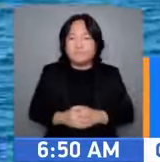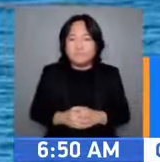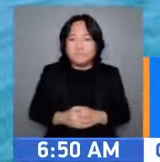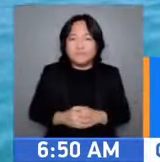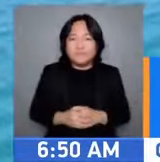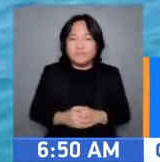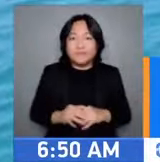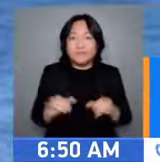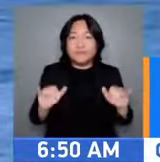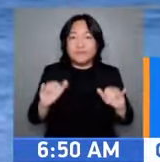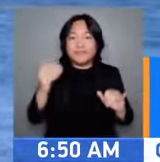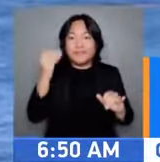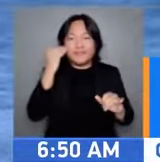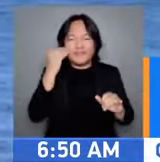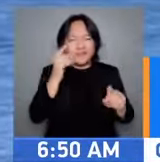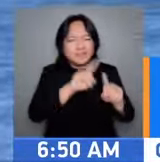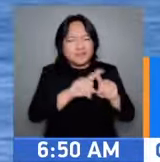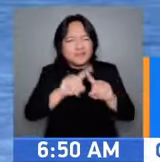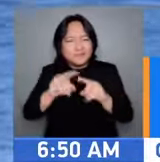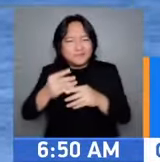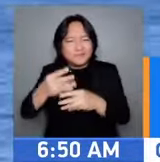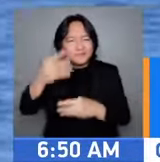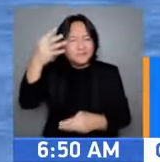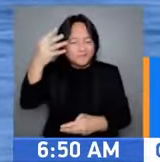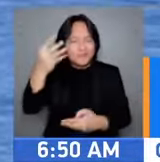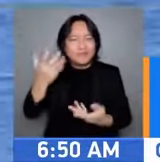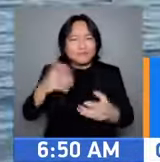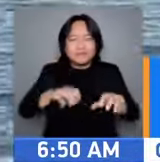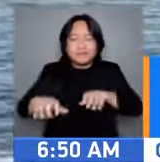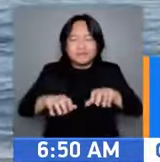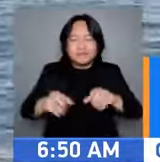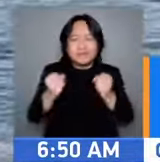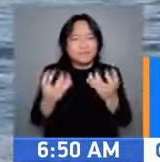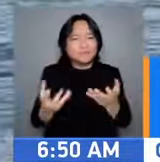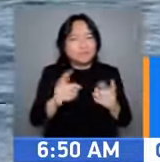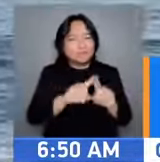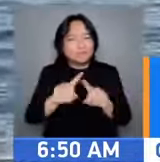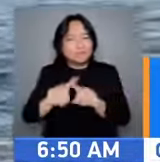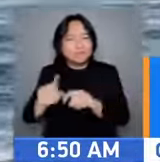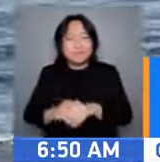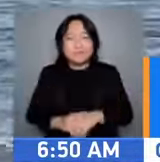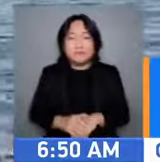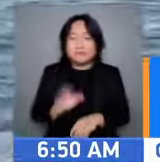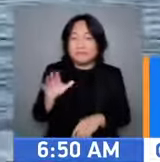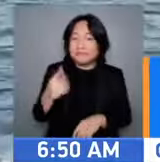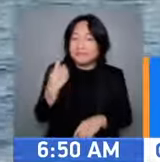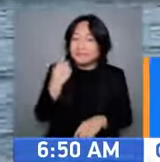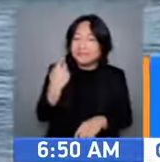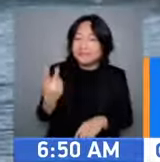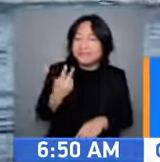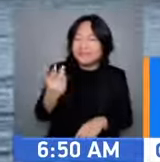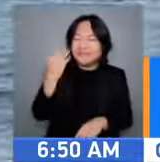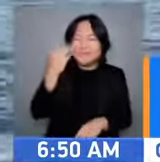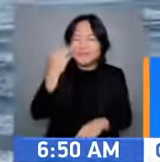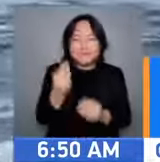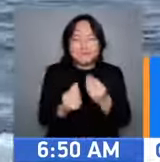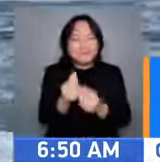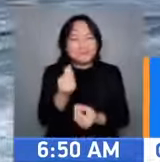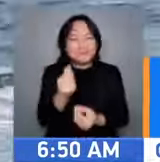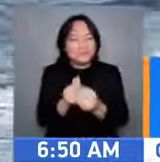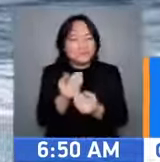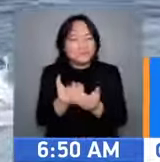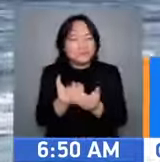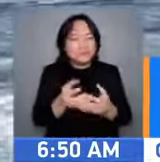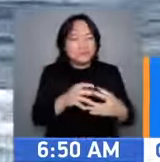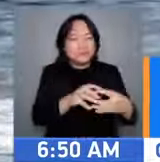yung pinaka-inaakabangan natin. Pero dyan, sa leto nga, galing tayo kanina sa banana boat. Itong banana boat, mga kapuso, may enjoy ng 10 tao for 50 minutes